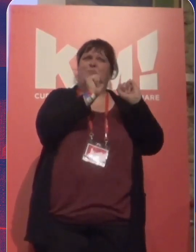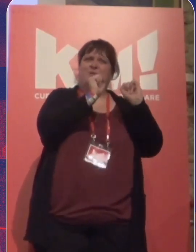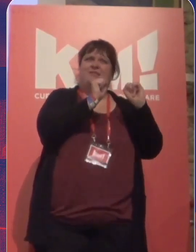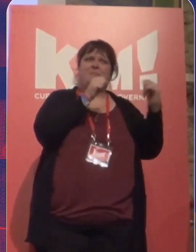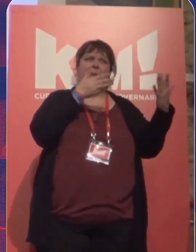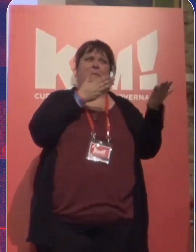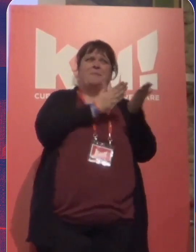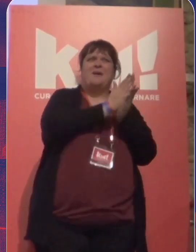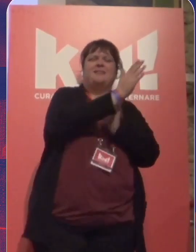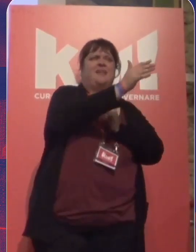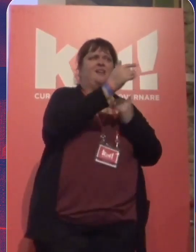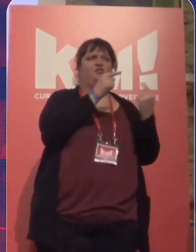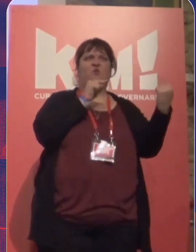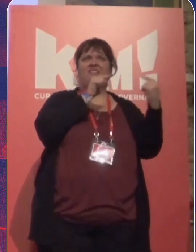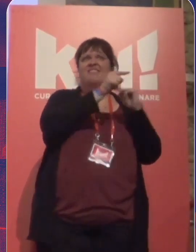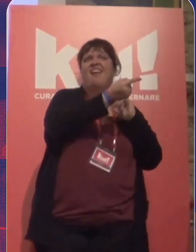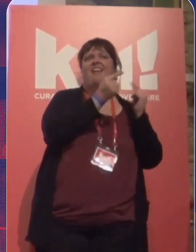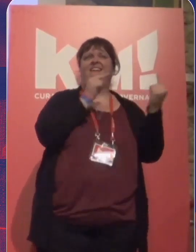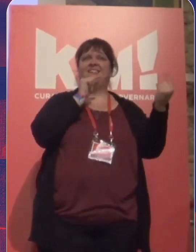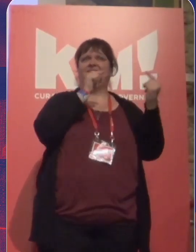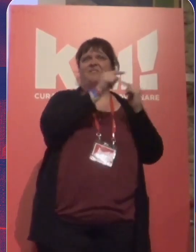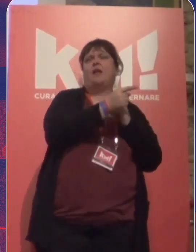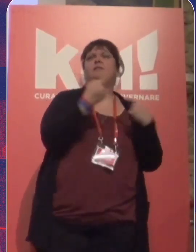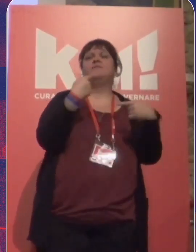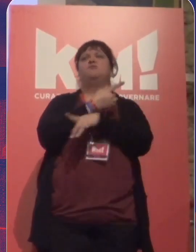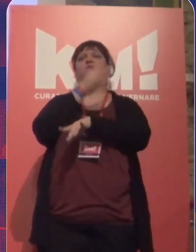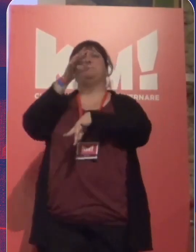la patologia del confine